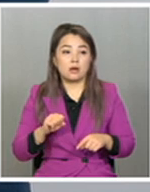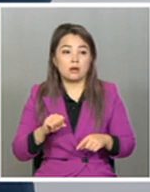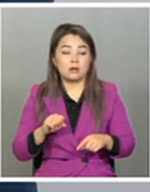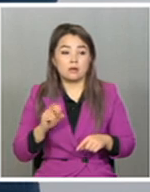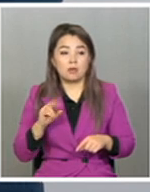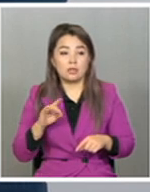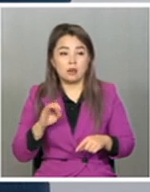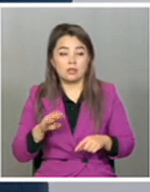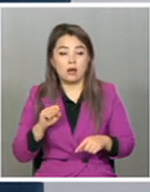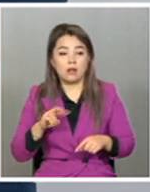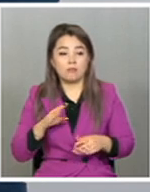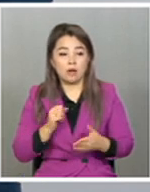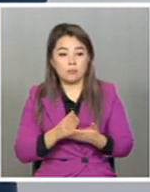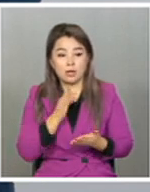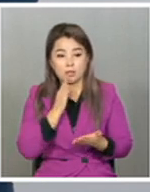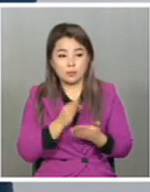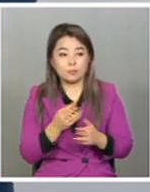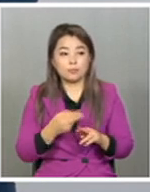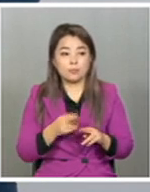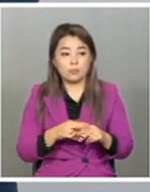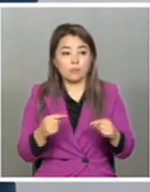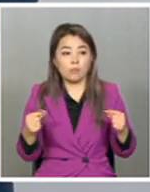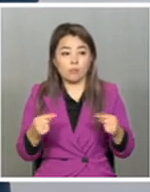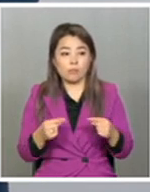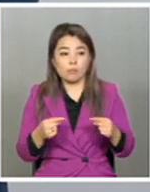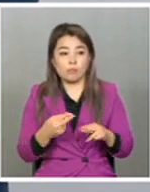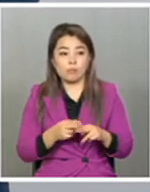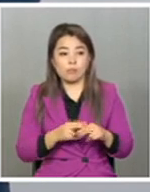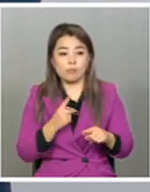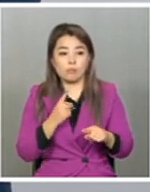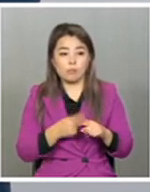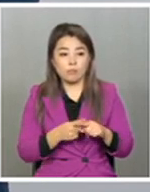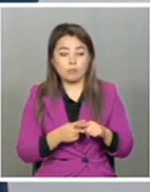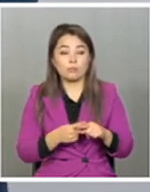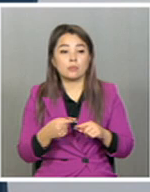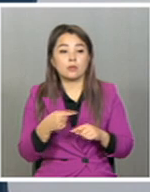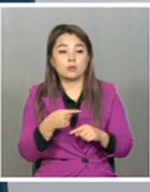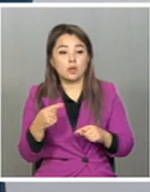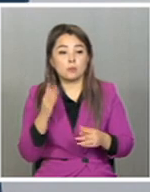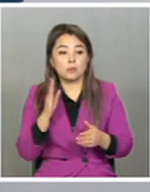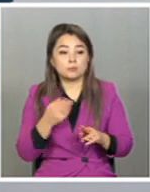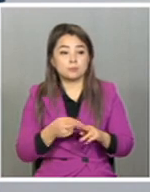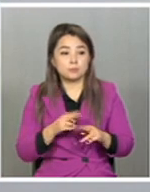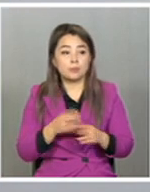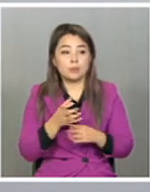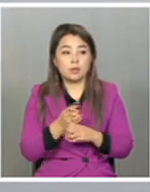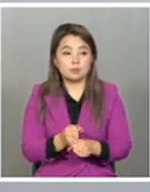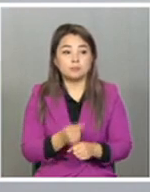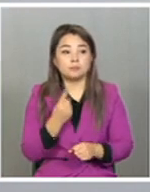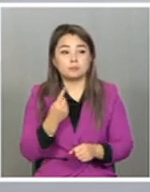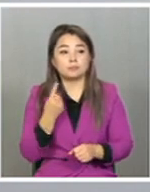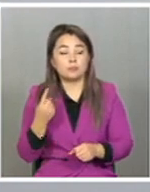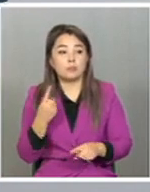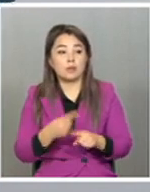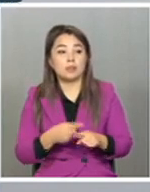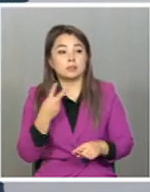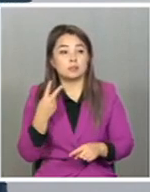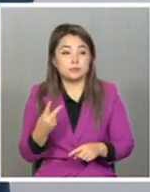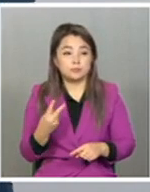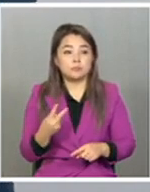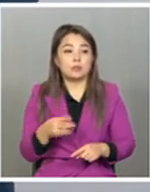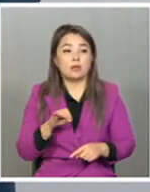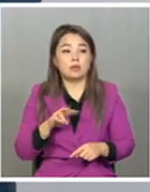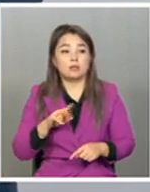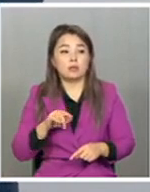болады. Енді бұл жерде қарама қарсы қосылғыштар жойылады, бірге бірді қоссақ екі болады. Тангенс